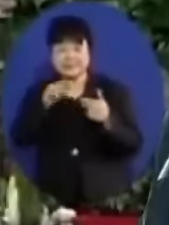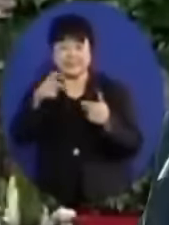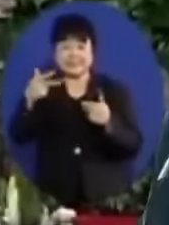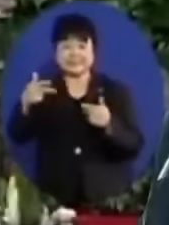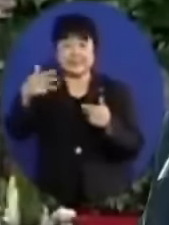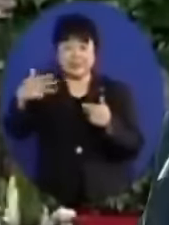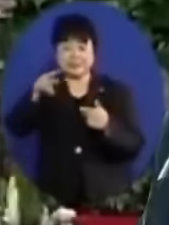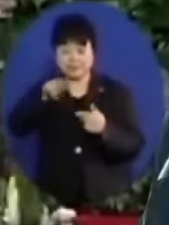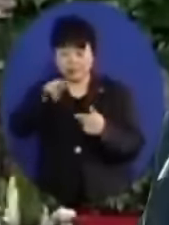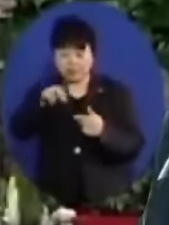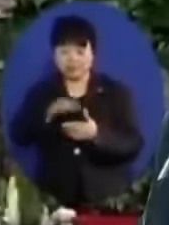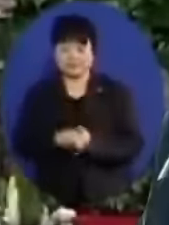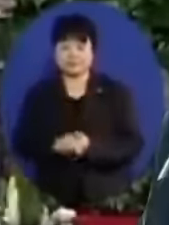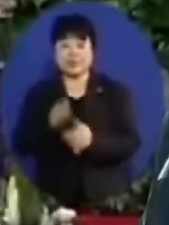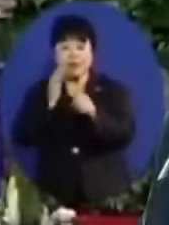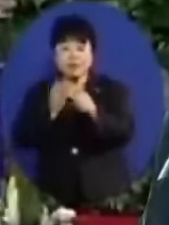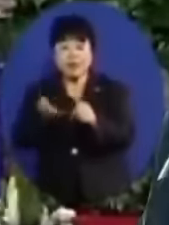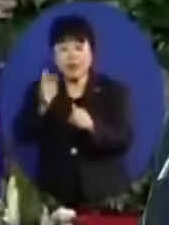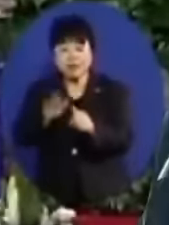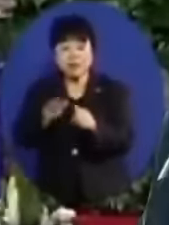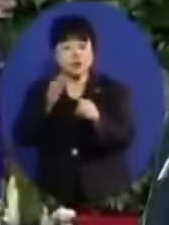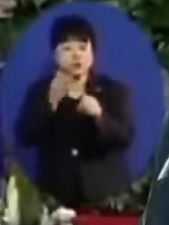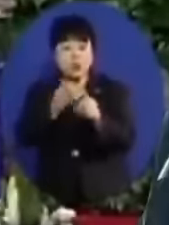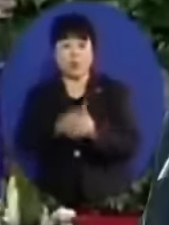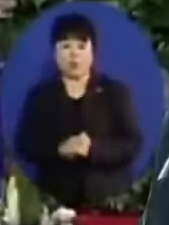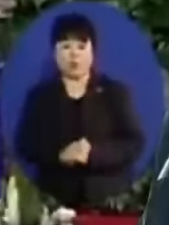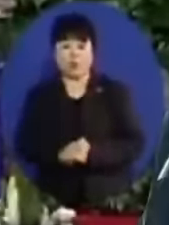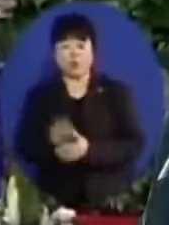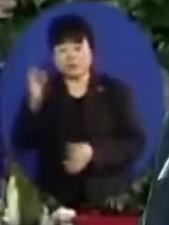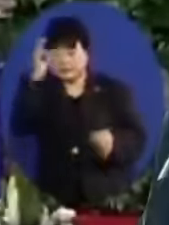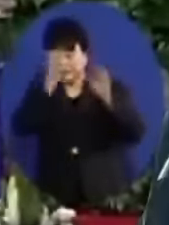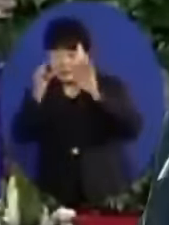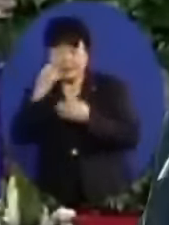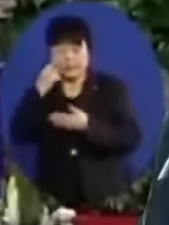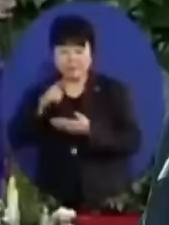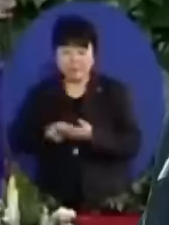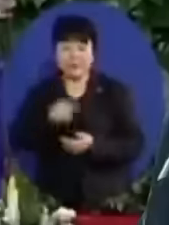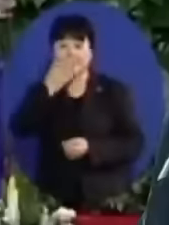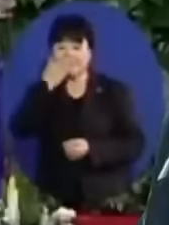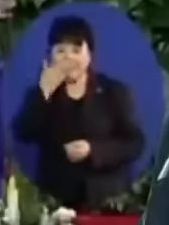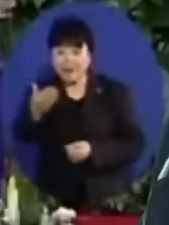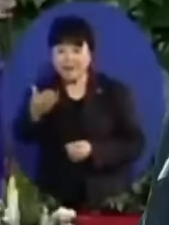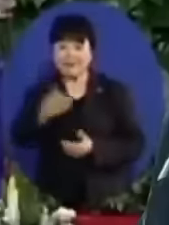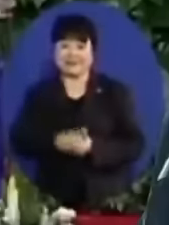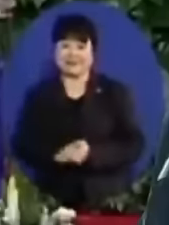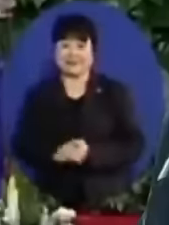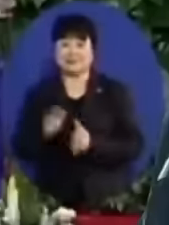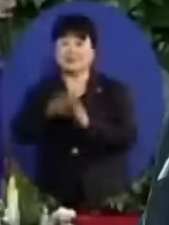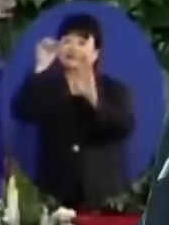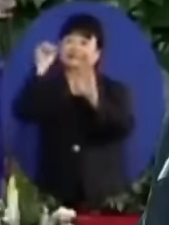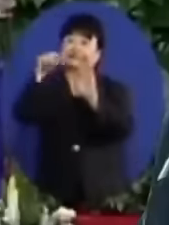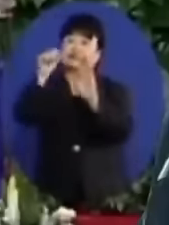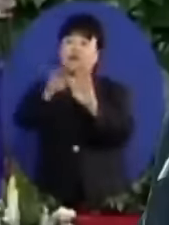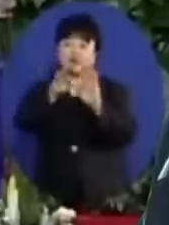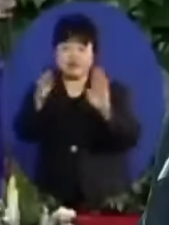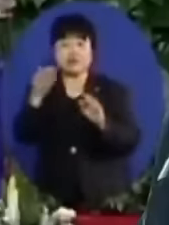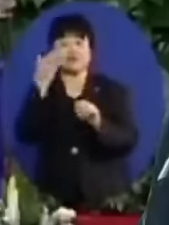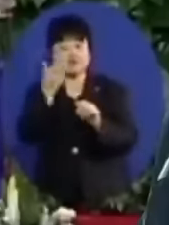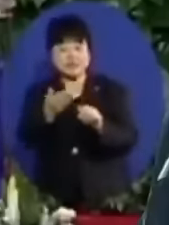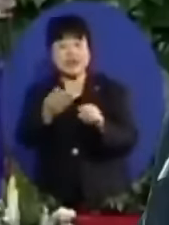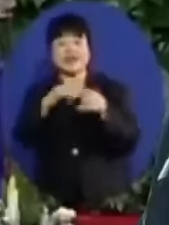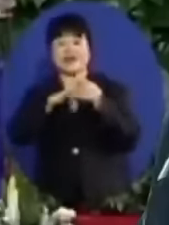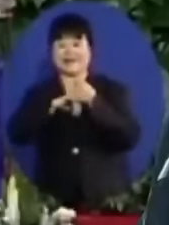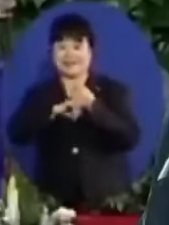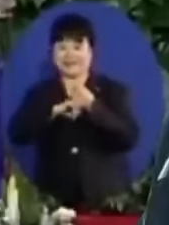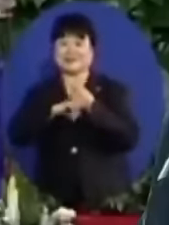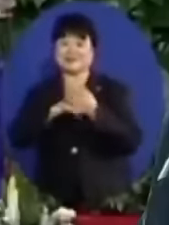8절로 11절에 구하라 그러면 너희에게 주실 것이요, 찾아라 그러면 찾아낼 것이요, 문을 두드리라 그리하면 너희에게